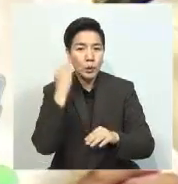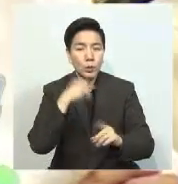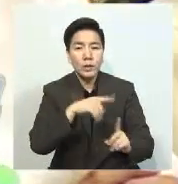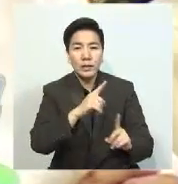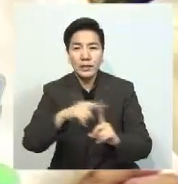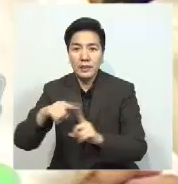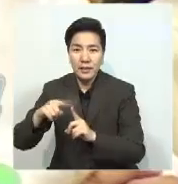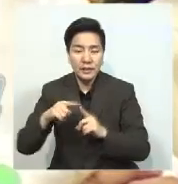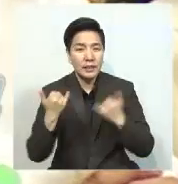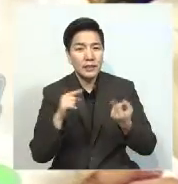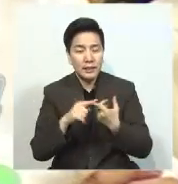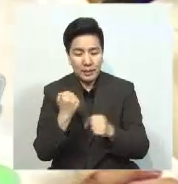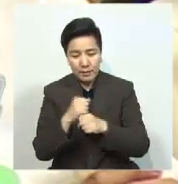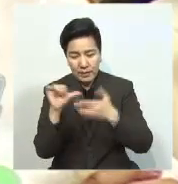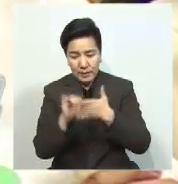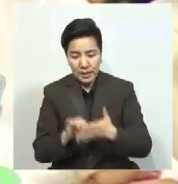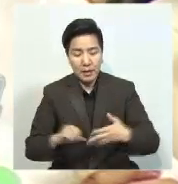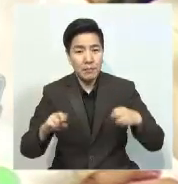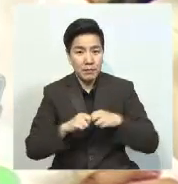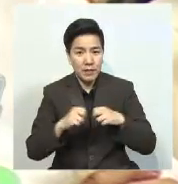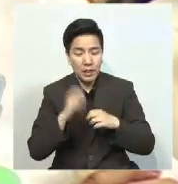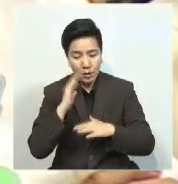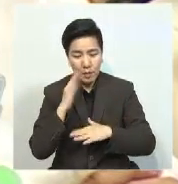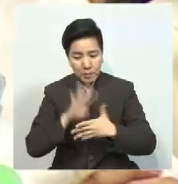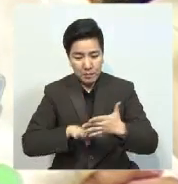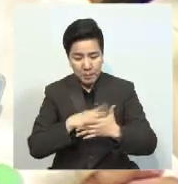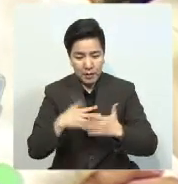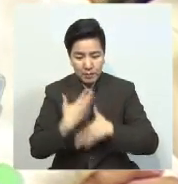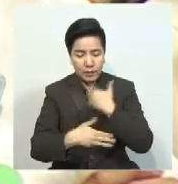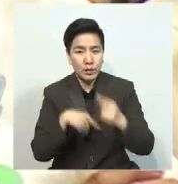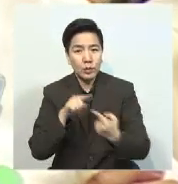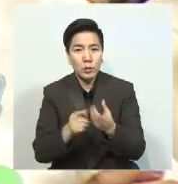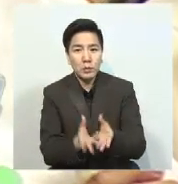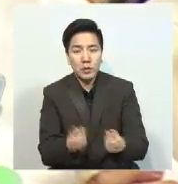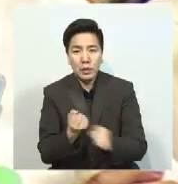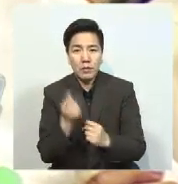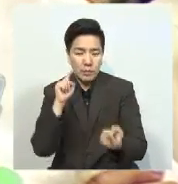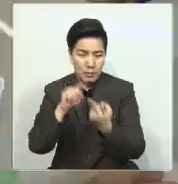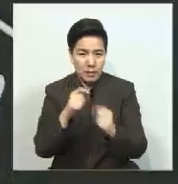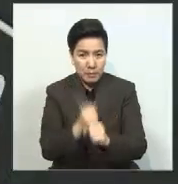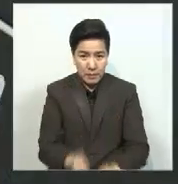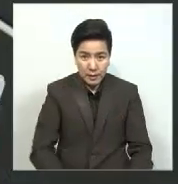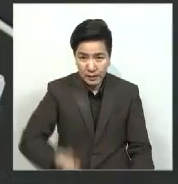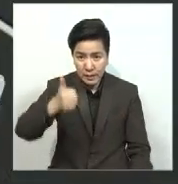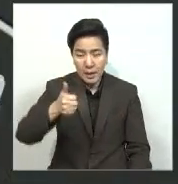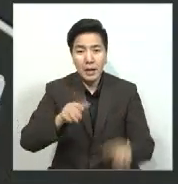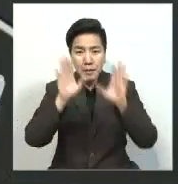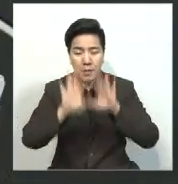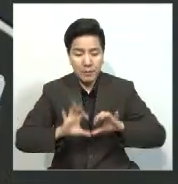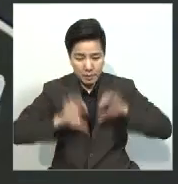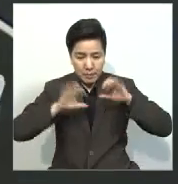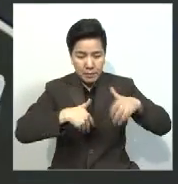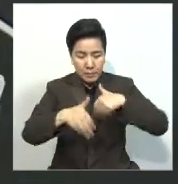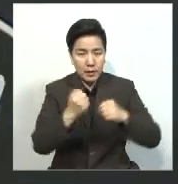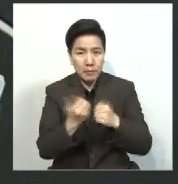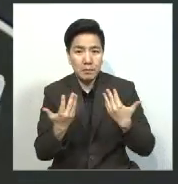ที่ที่สามารถแก้ไขปัญหาและขับเคลื่อนกลไกในเชิงพื้นที่ได้จนประสบความสำเร็จในรูปแบบประชารัฐ